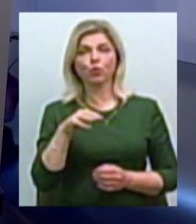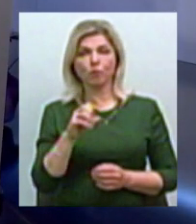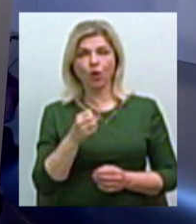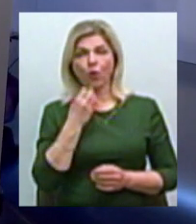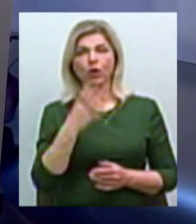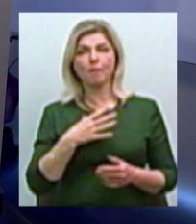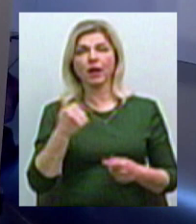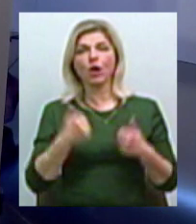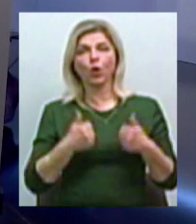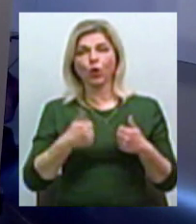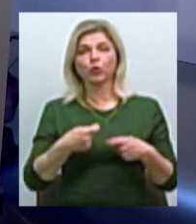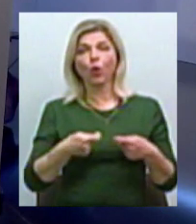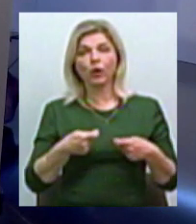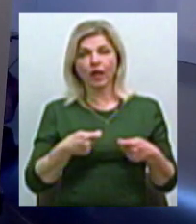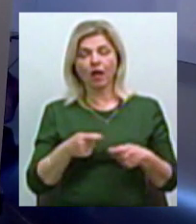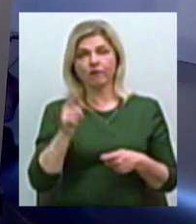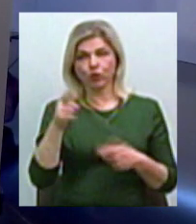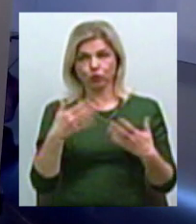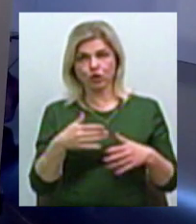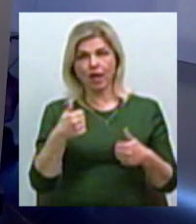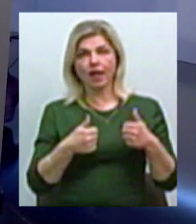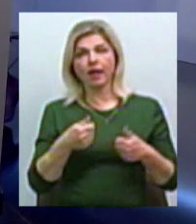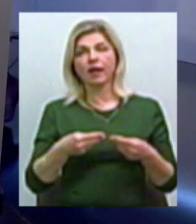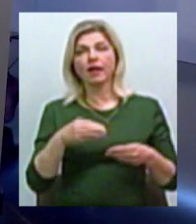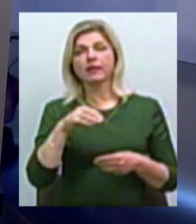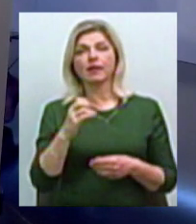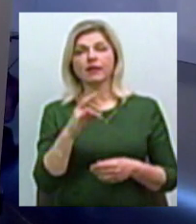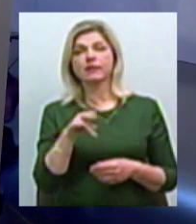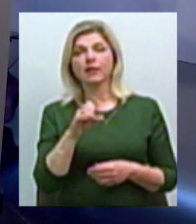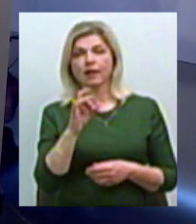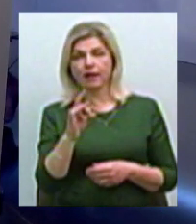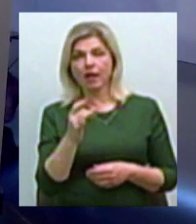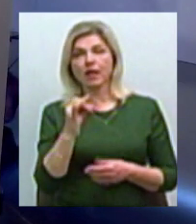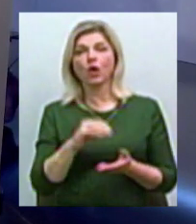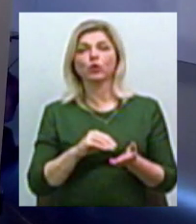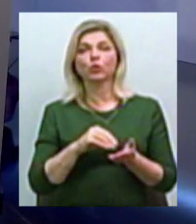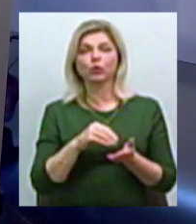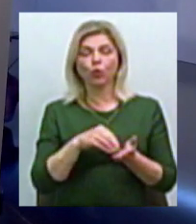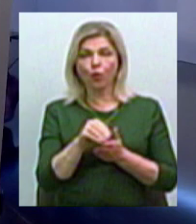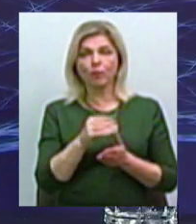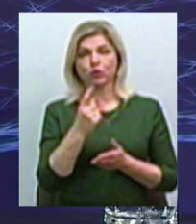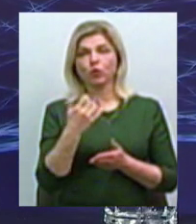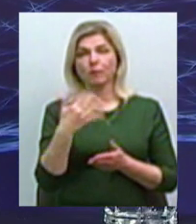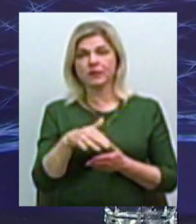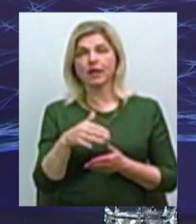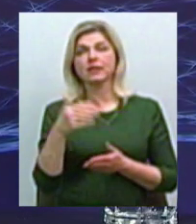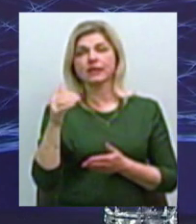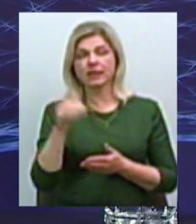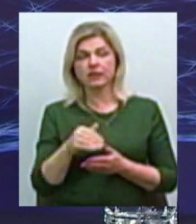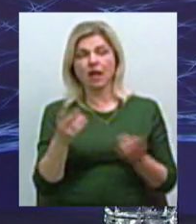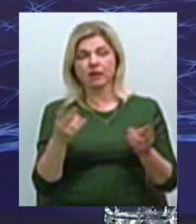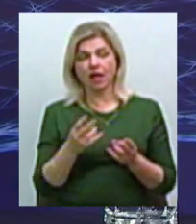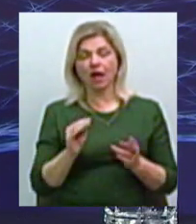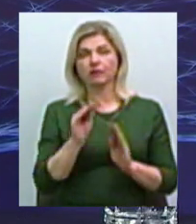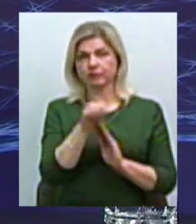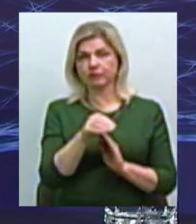по медіа-центру, вони вже тендерні. І виходить навіть докупка іще на 150 тисяч, це також треба викидувати тендер.